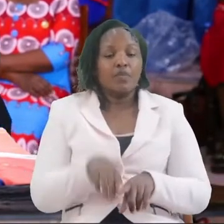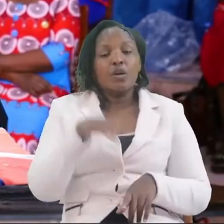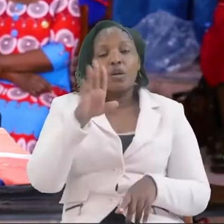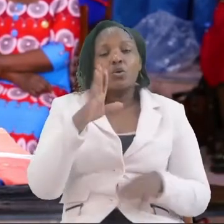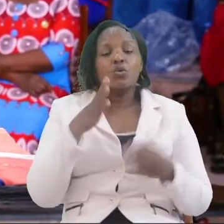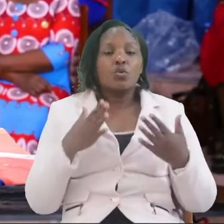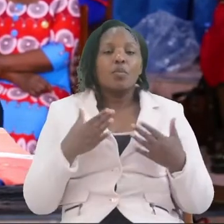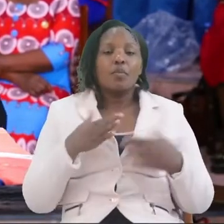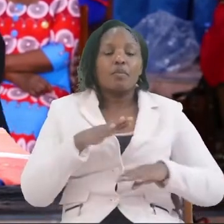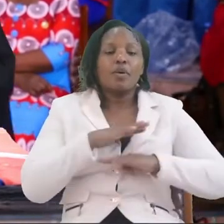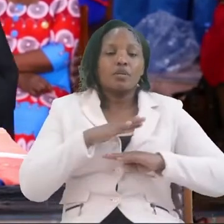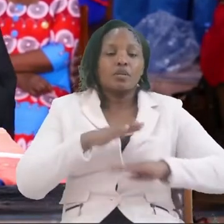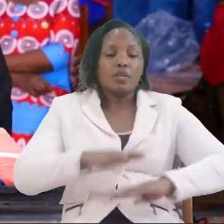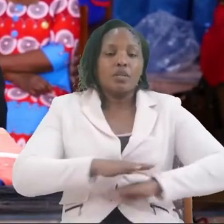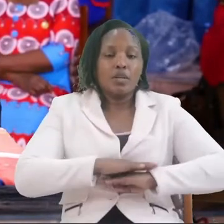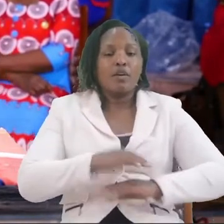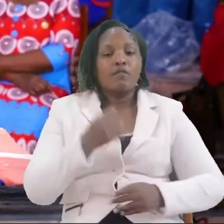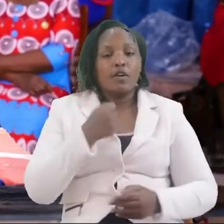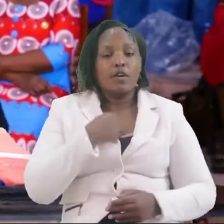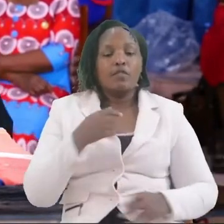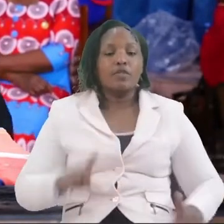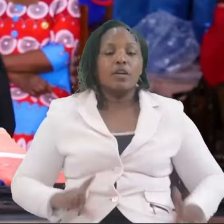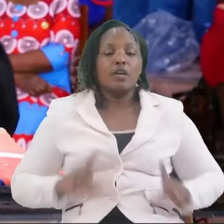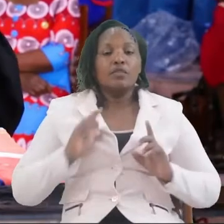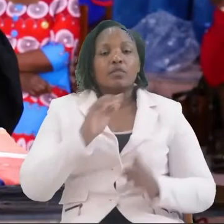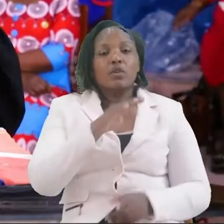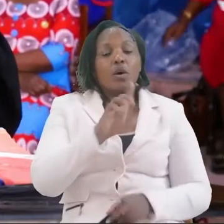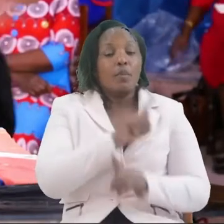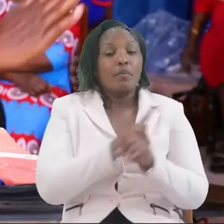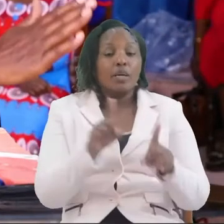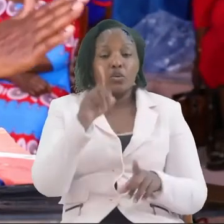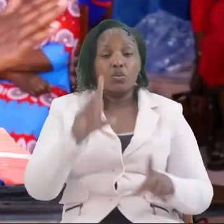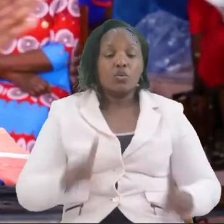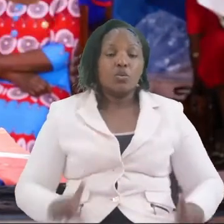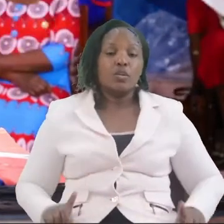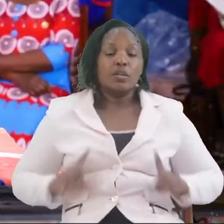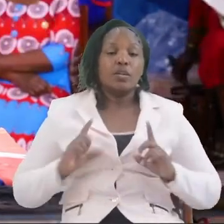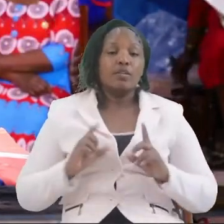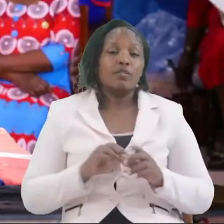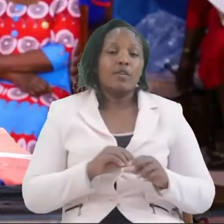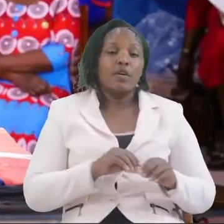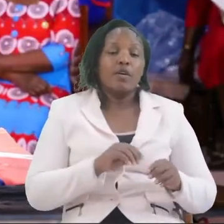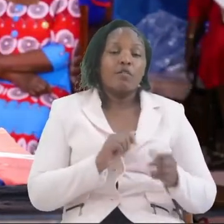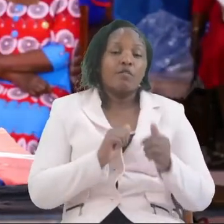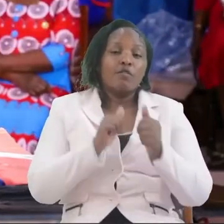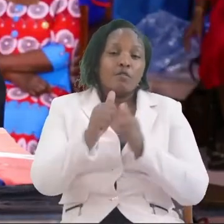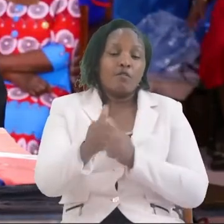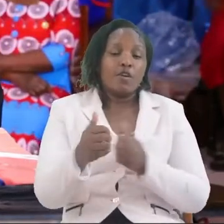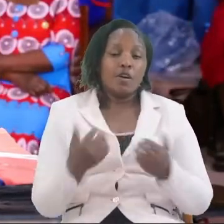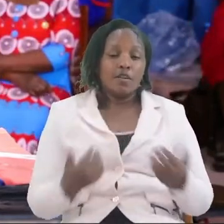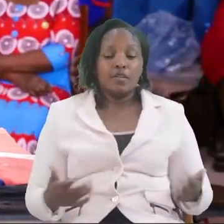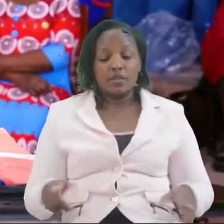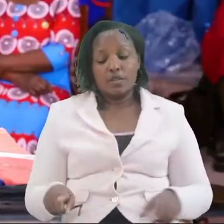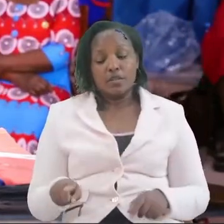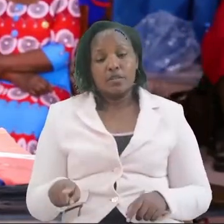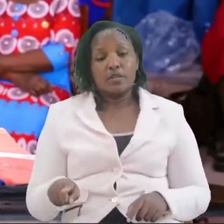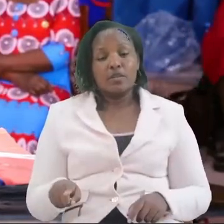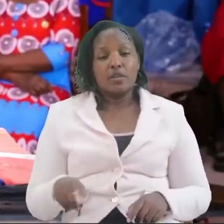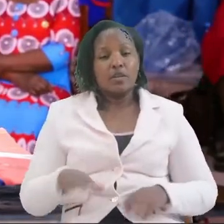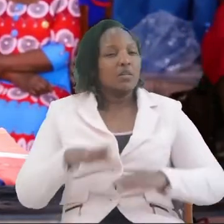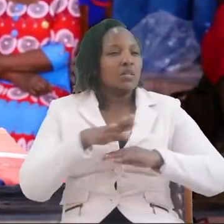mtu wa kuridhika katika maisha yako. Lakini ukikaa mbali na hayo mambo, hautaridhika